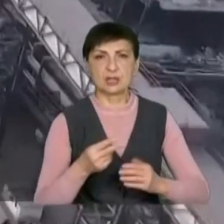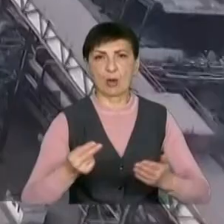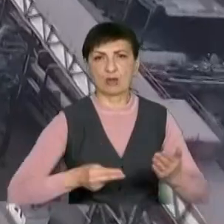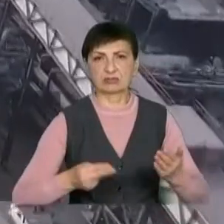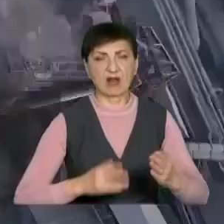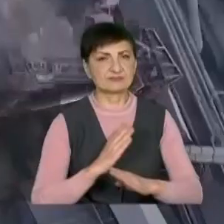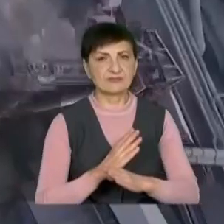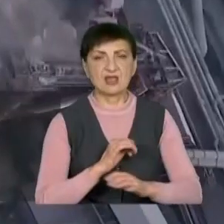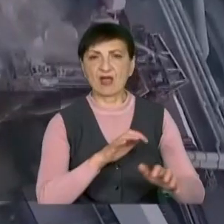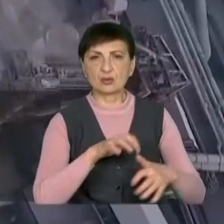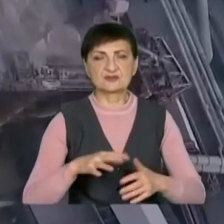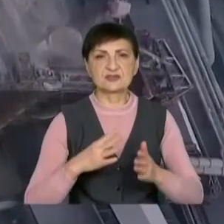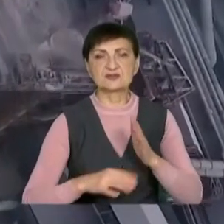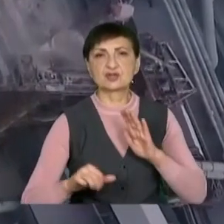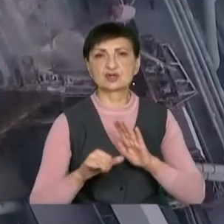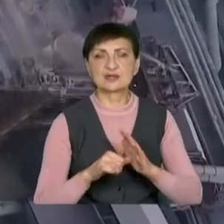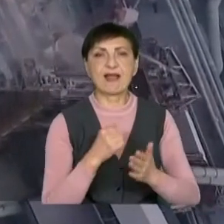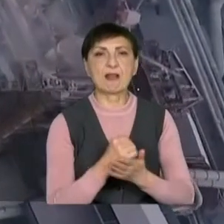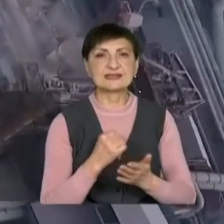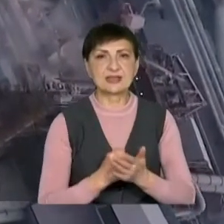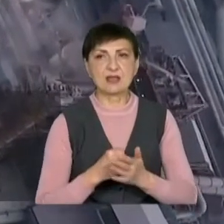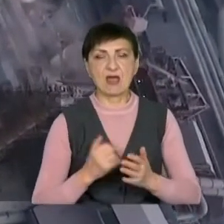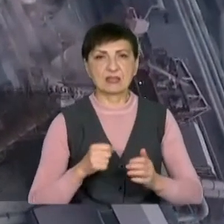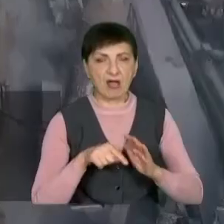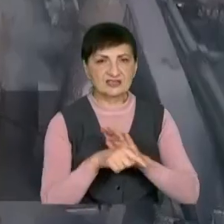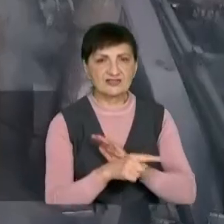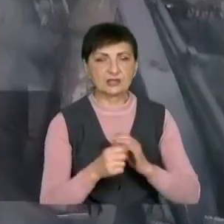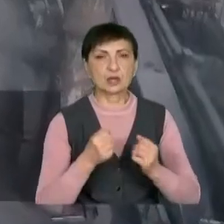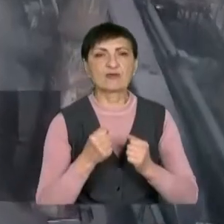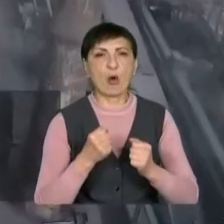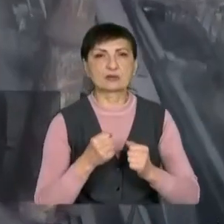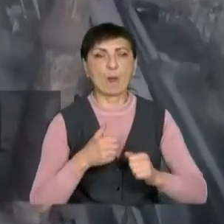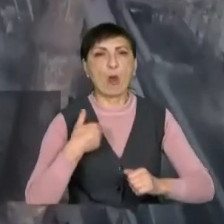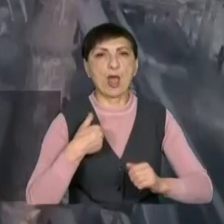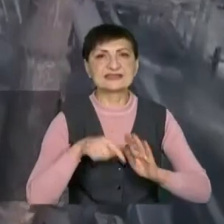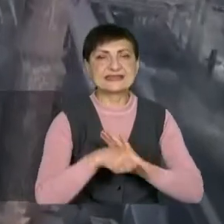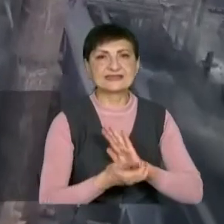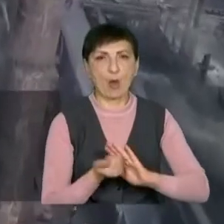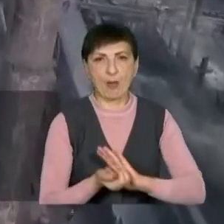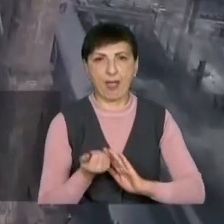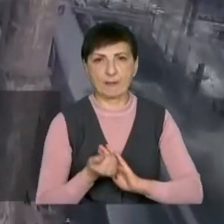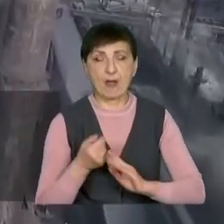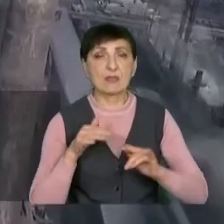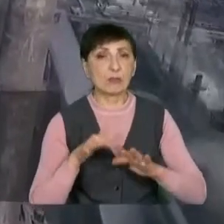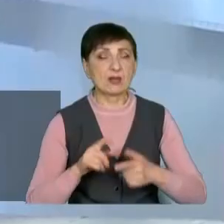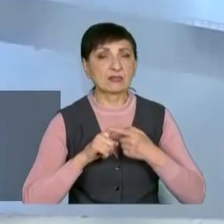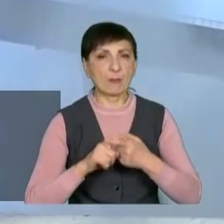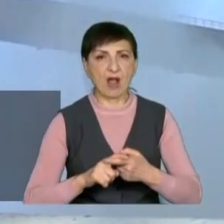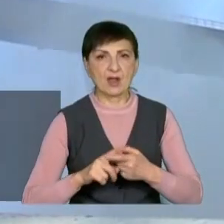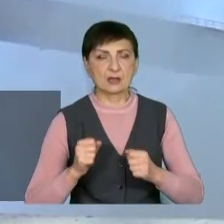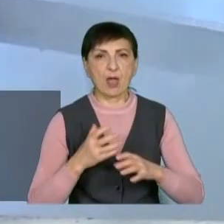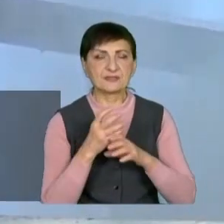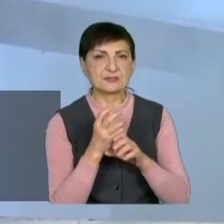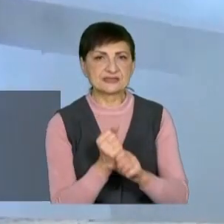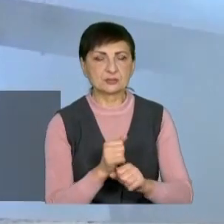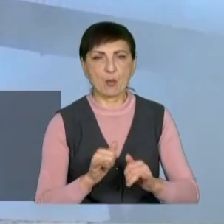и отозваны 96 лицензий на разведку твердых полезных ископаемых. Эти меры направлены на оптимизацию